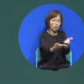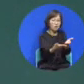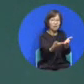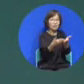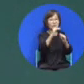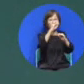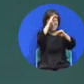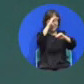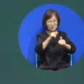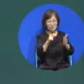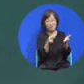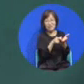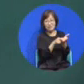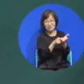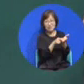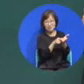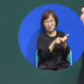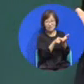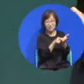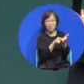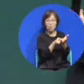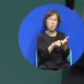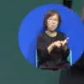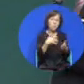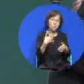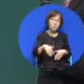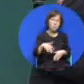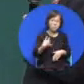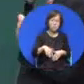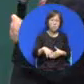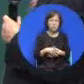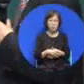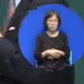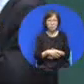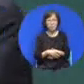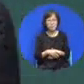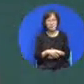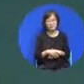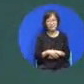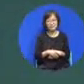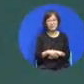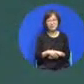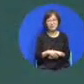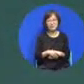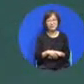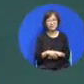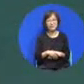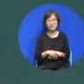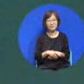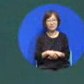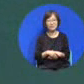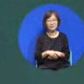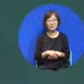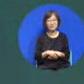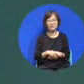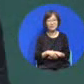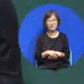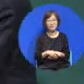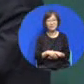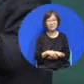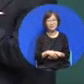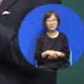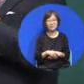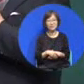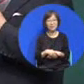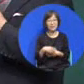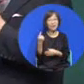important mysteries of God answering Abraham's prayers through angel happened. That's an amazing thing. 어느 날 여러분들은 이 부분을 알게